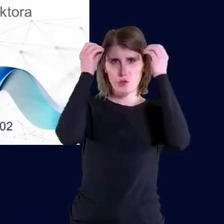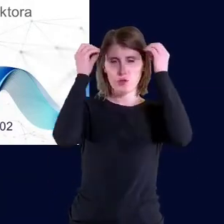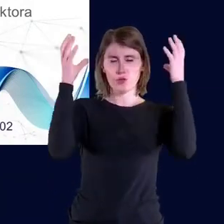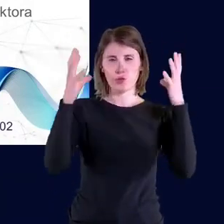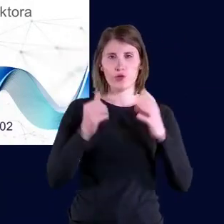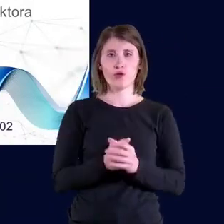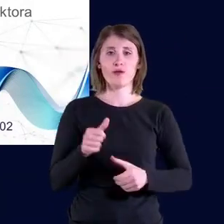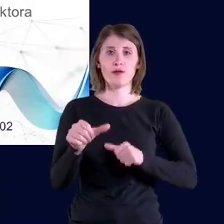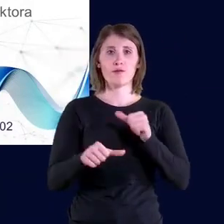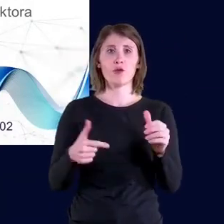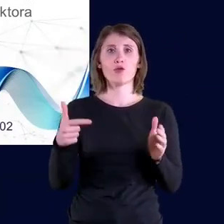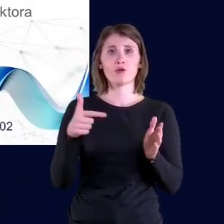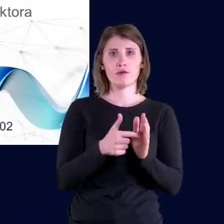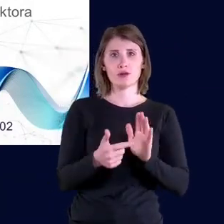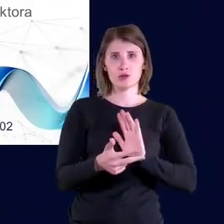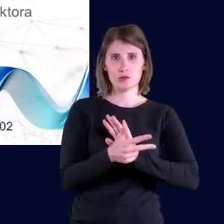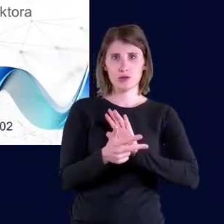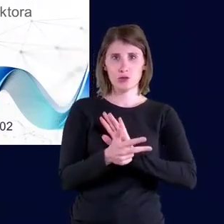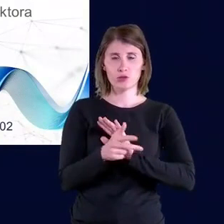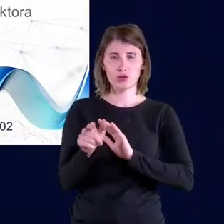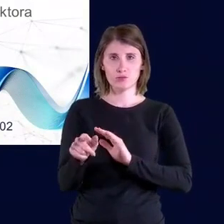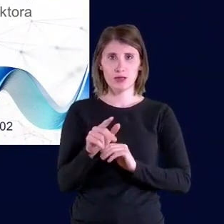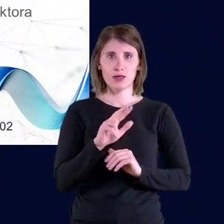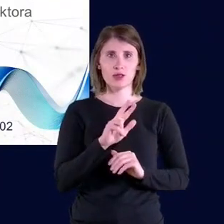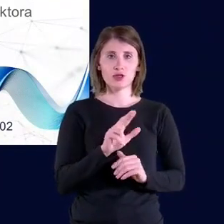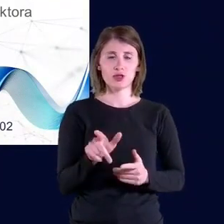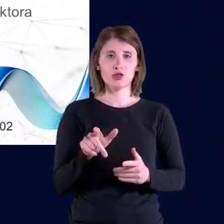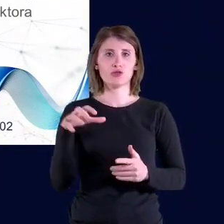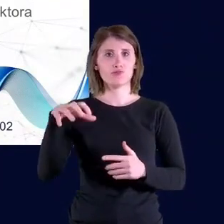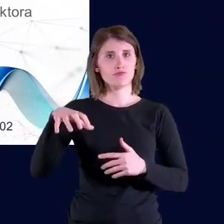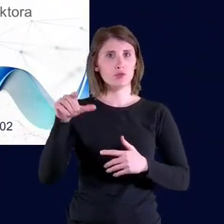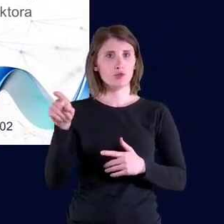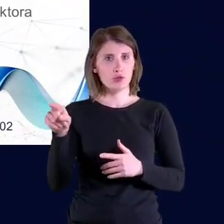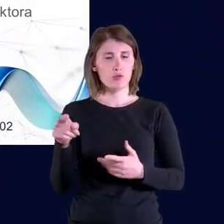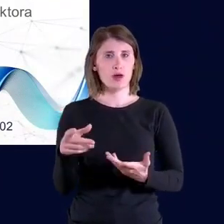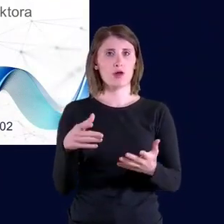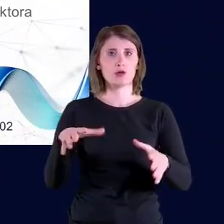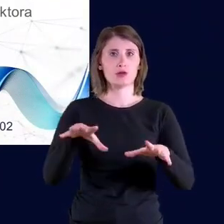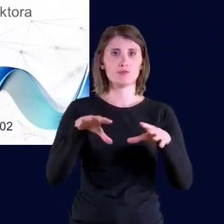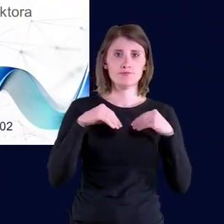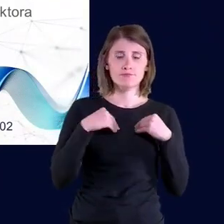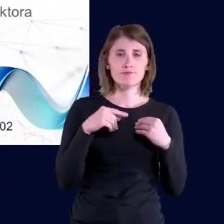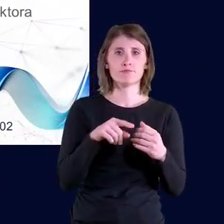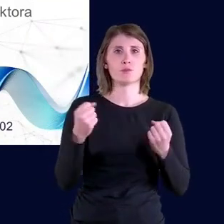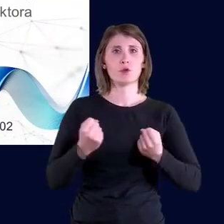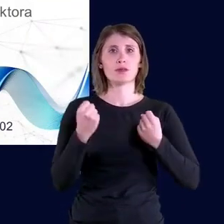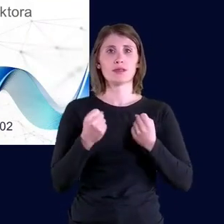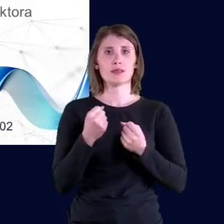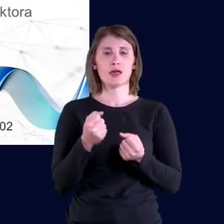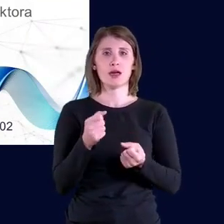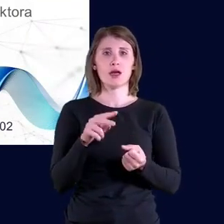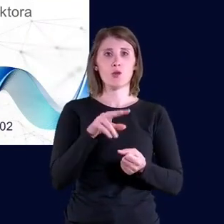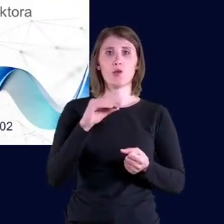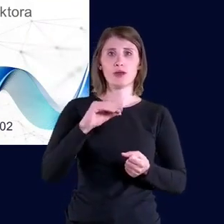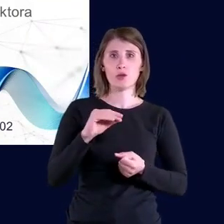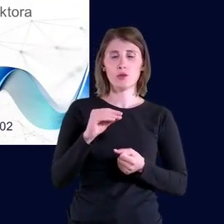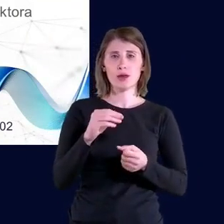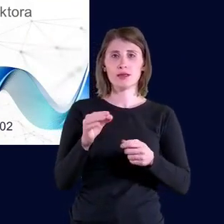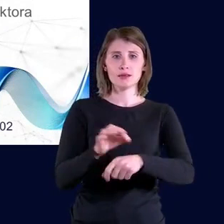roku 2018 konsorcjum z powodzeniem za aplikowało o współfinansowany ze środków Unii Europejskiej